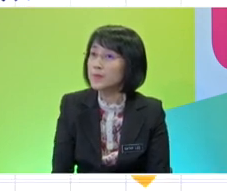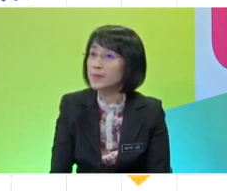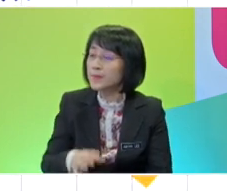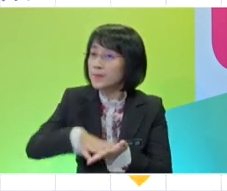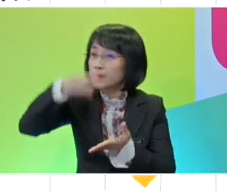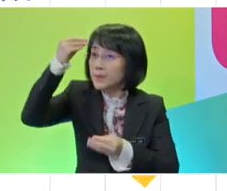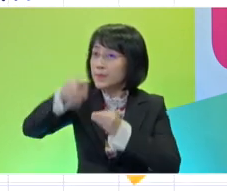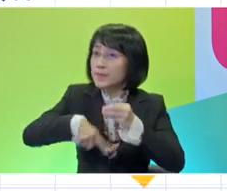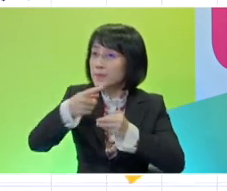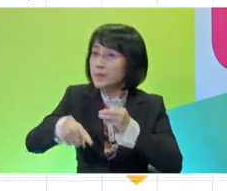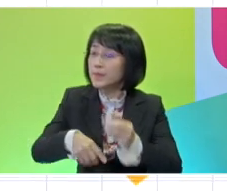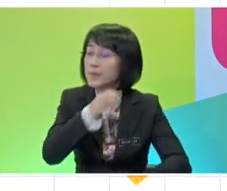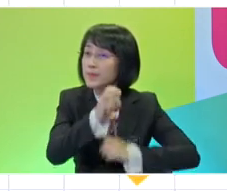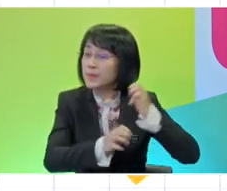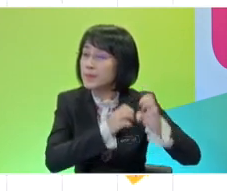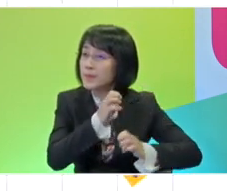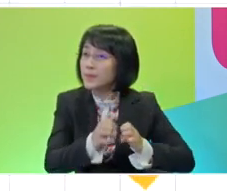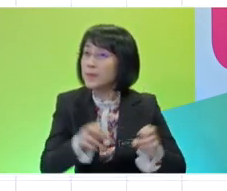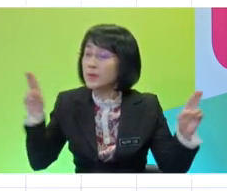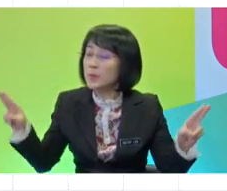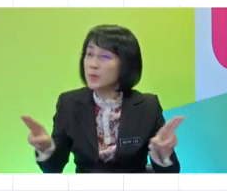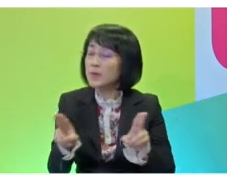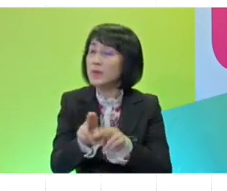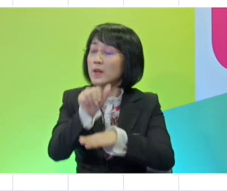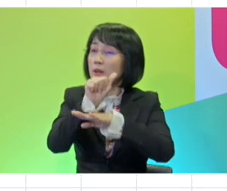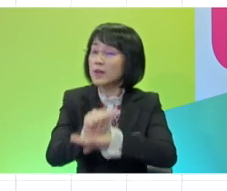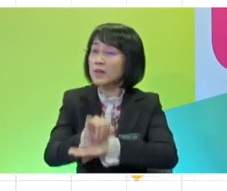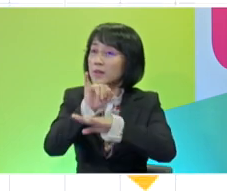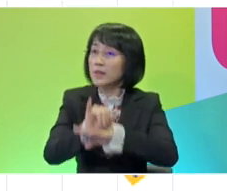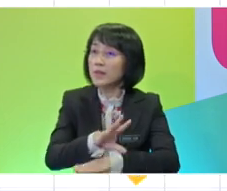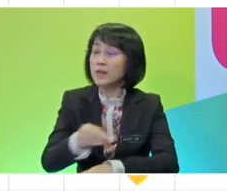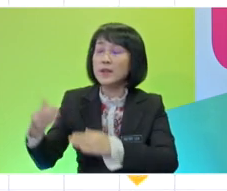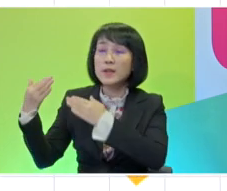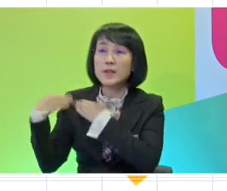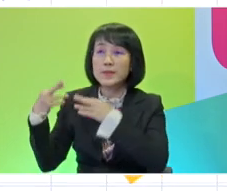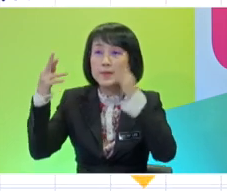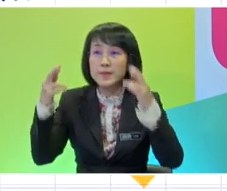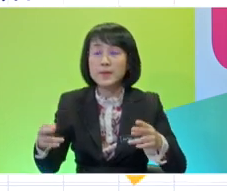dengan etika upacara adat istiadat dan tanggung jawab